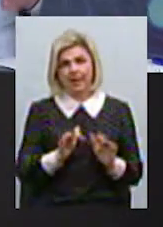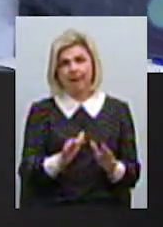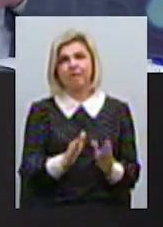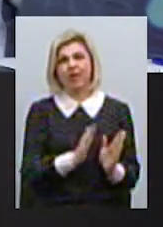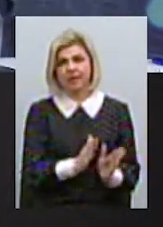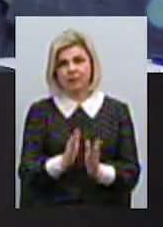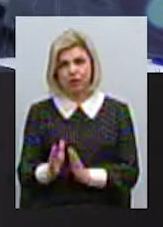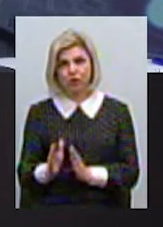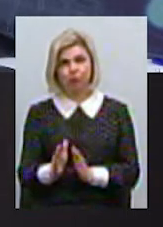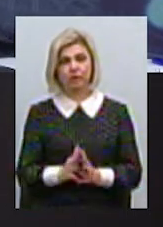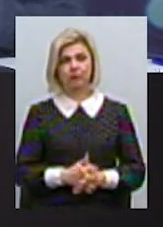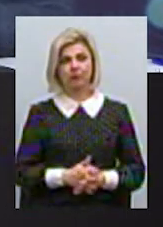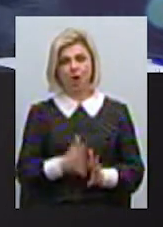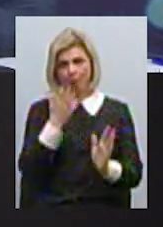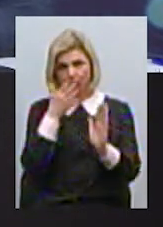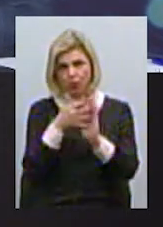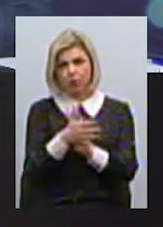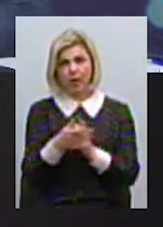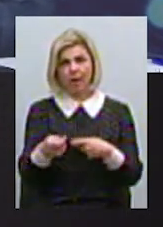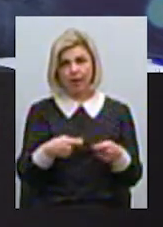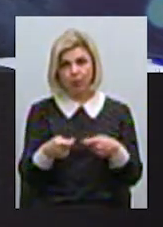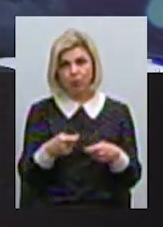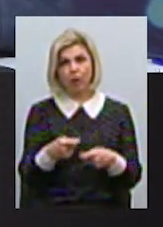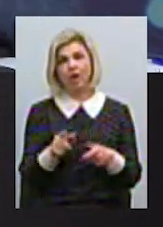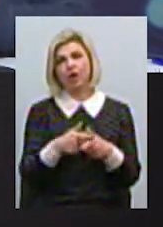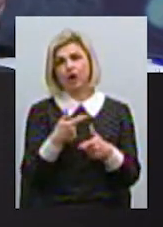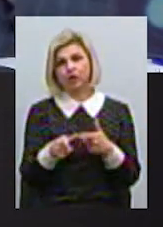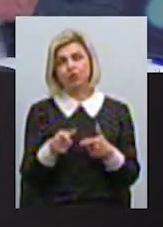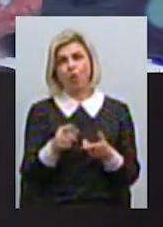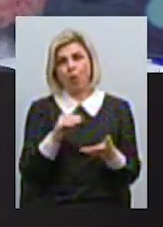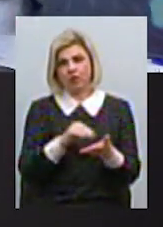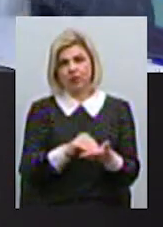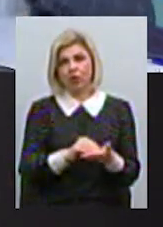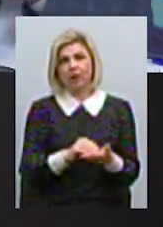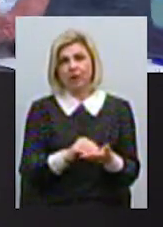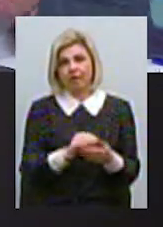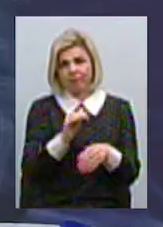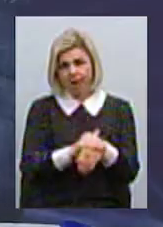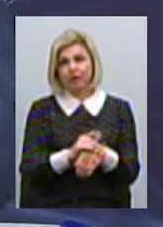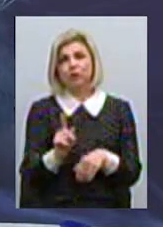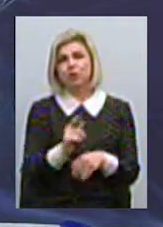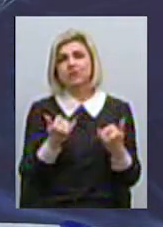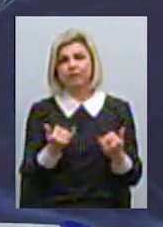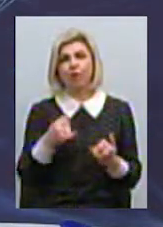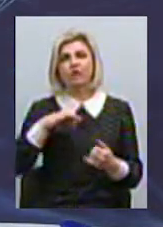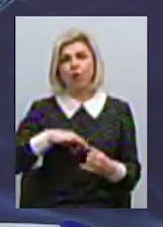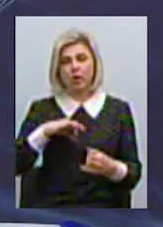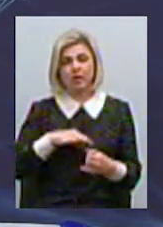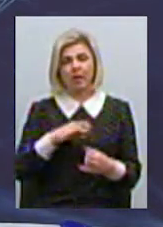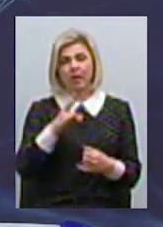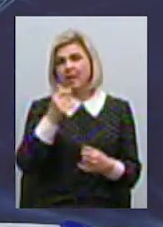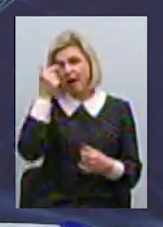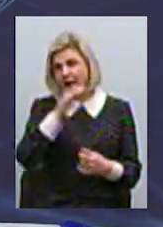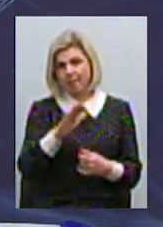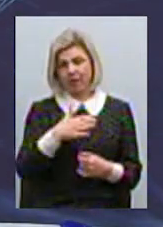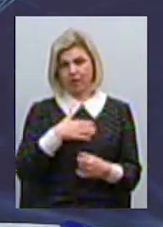інститут прозорого ринку? Чи констатувати, що сьогодні користуються неосвіченістю наших